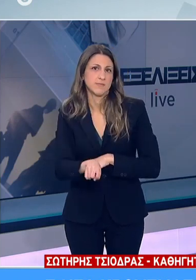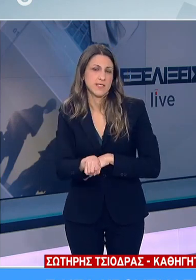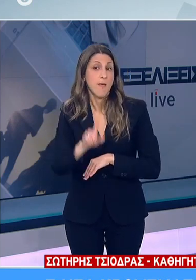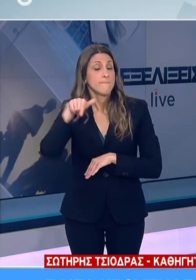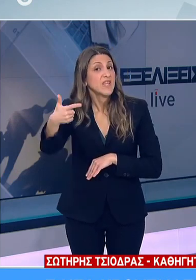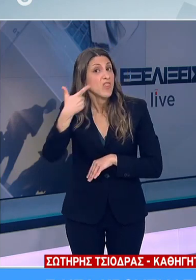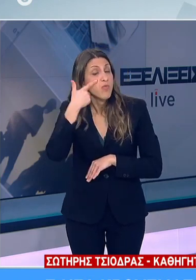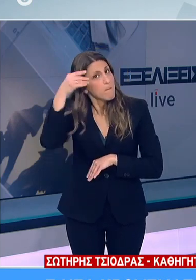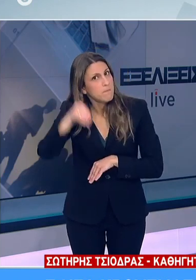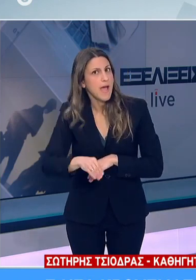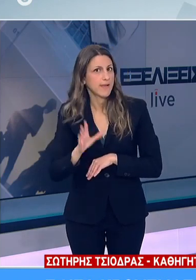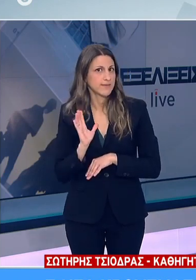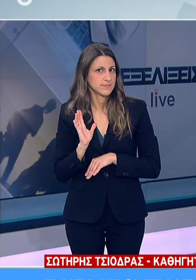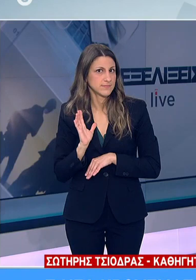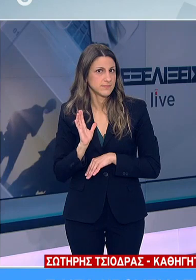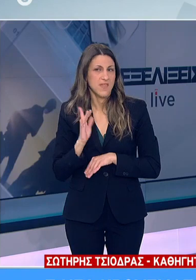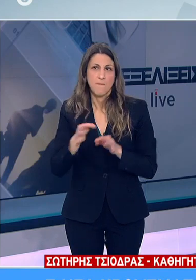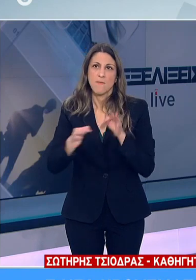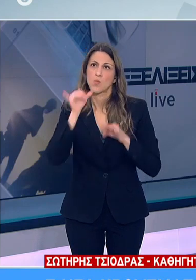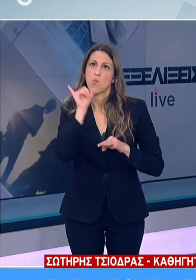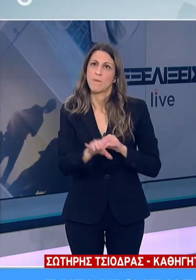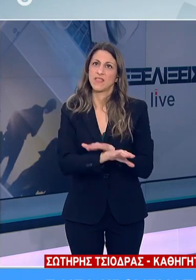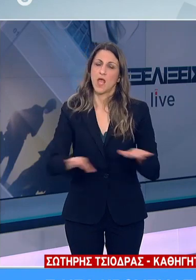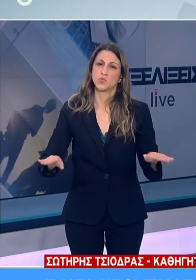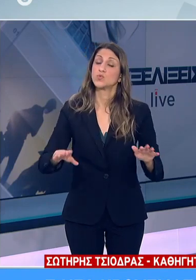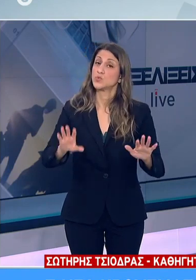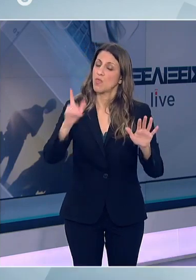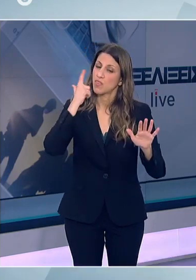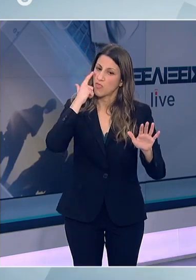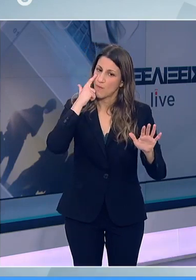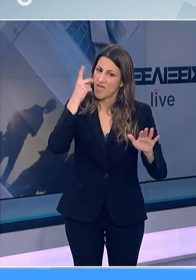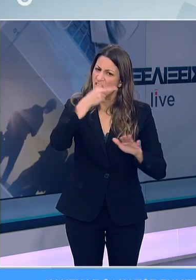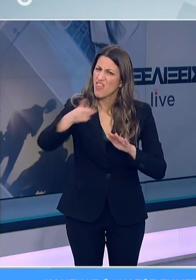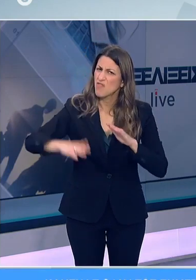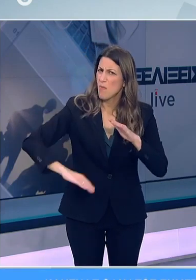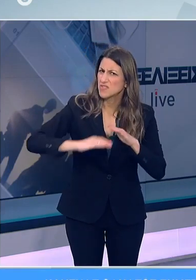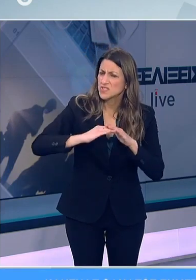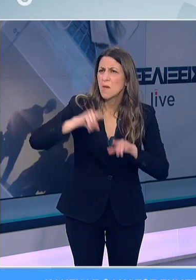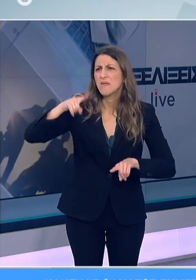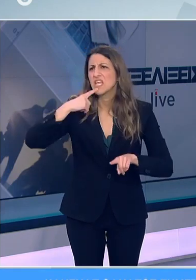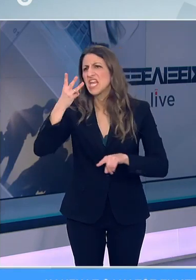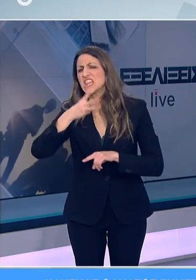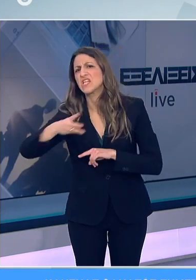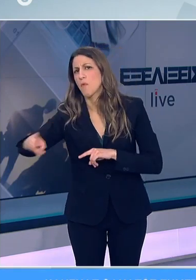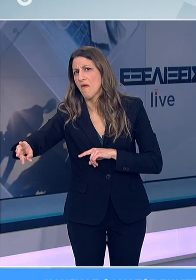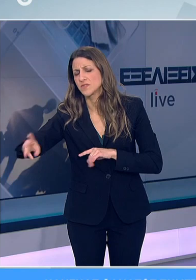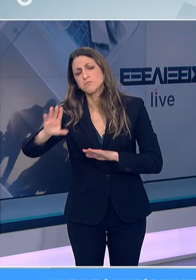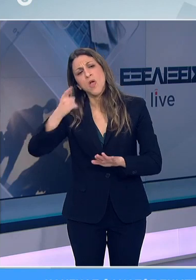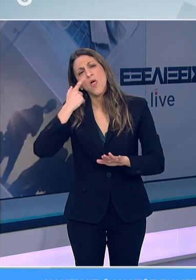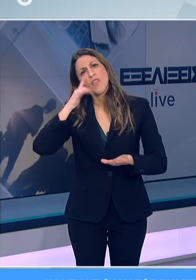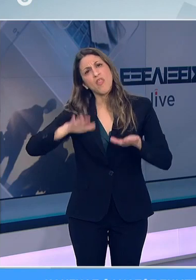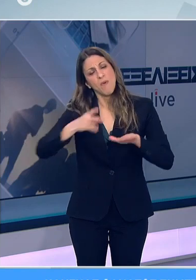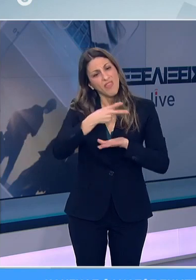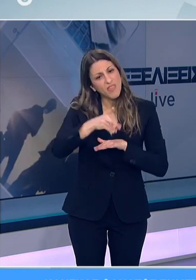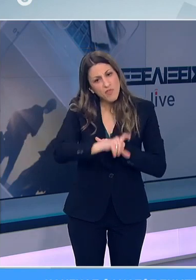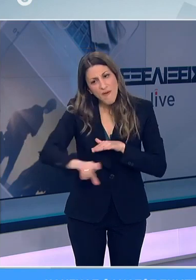ώστε να μπορούμε να παίρνουμε αποφάσεις και πιο γρήγορα. Οι 15 μέρες είναι ένα όριο, για άλλους είναι 21. Όσο περισσότερο ακρίβεια